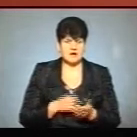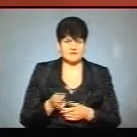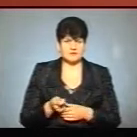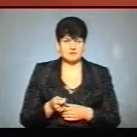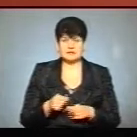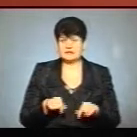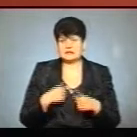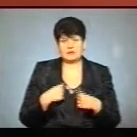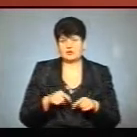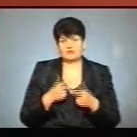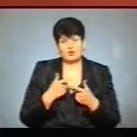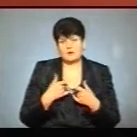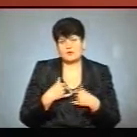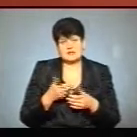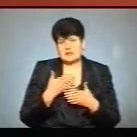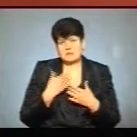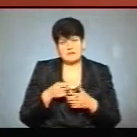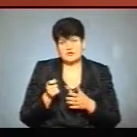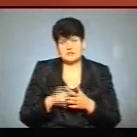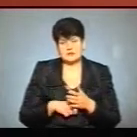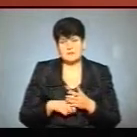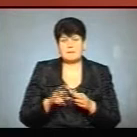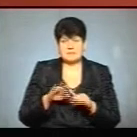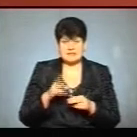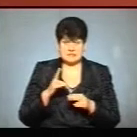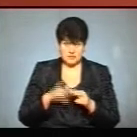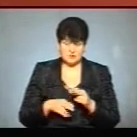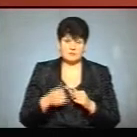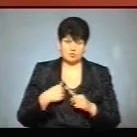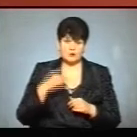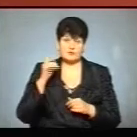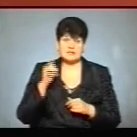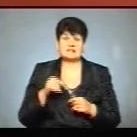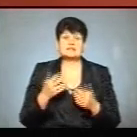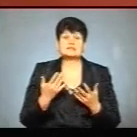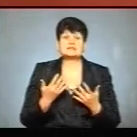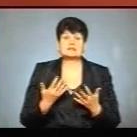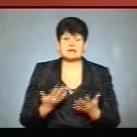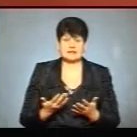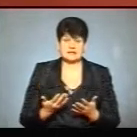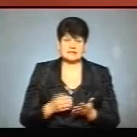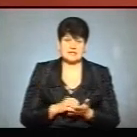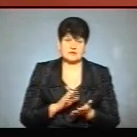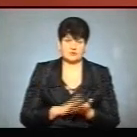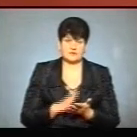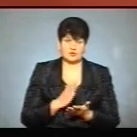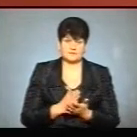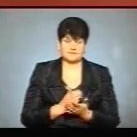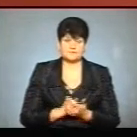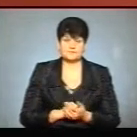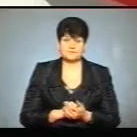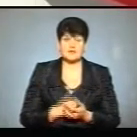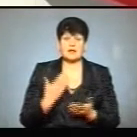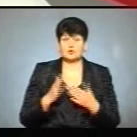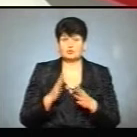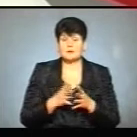Такої інформації в нас немає, вона закрита поки що інформація. Після завершення ми будемо знати, скільки зареєструвалося. Якщо буде